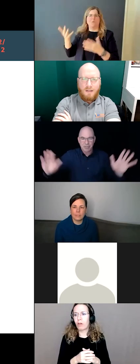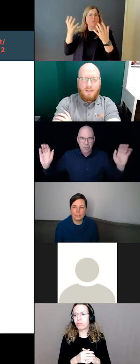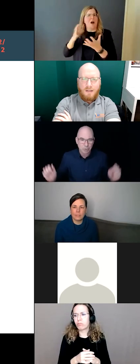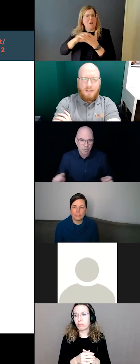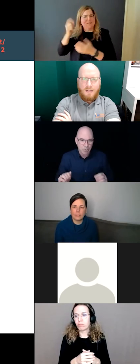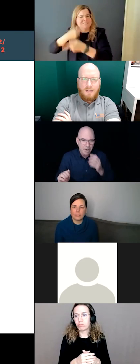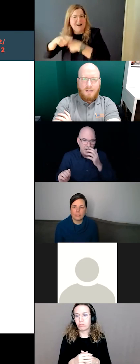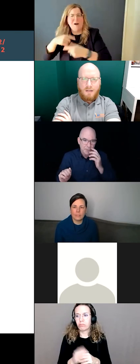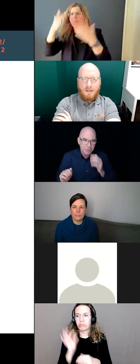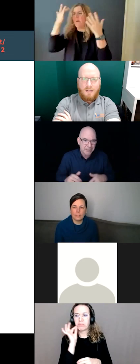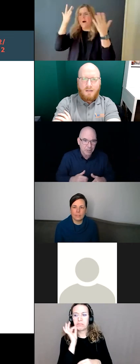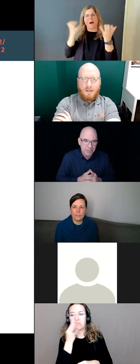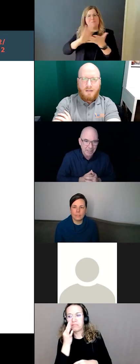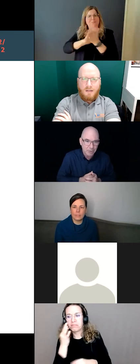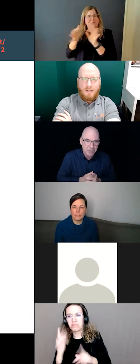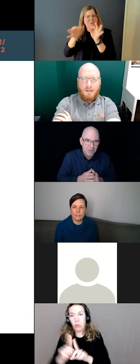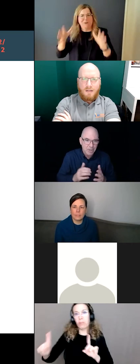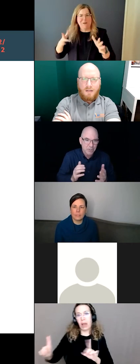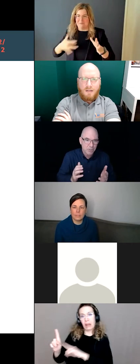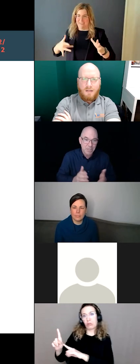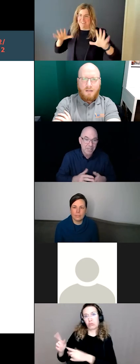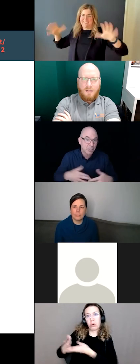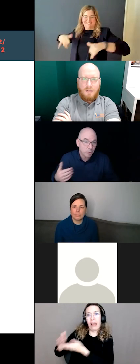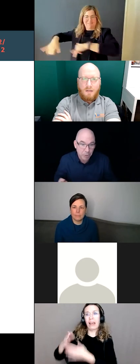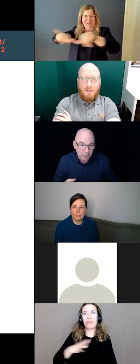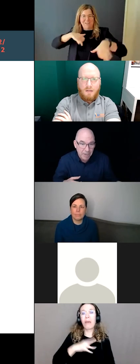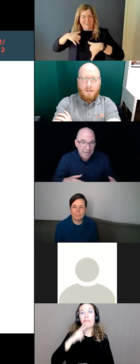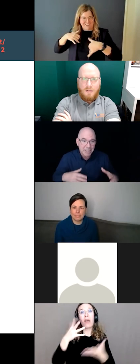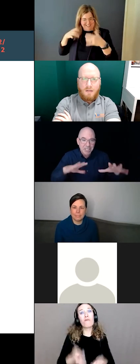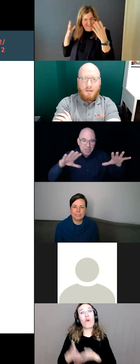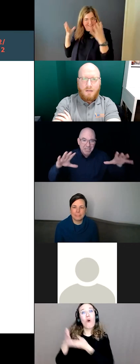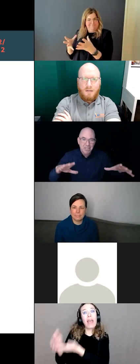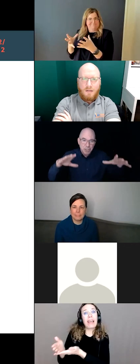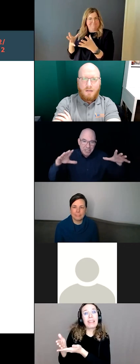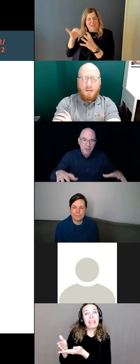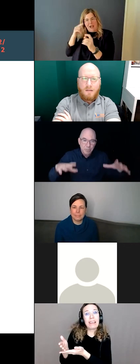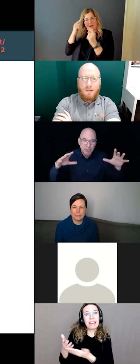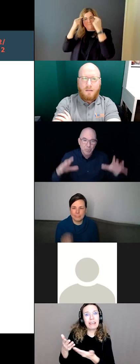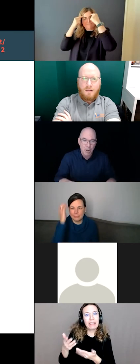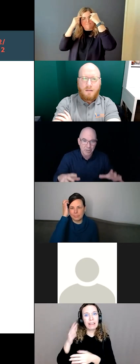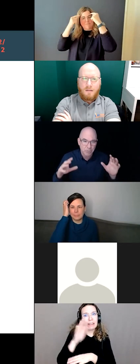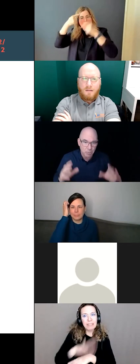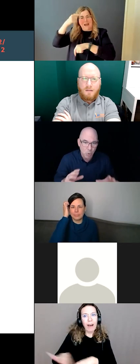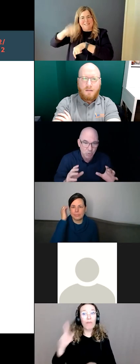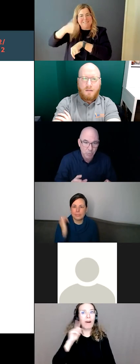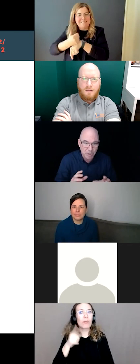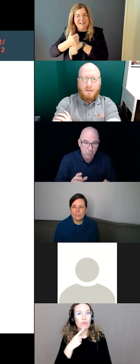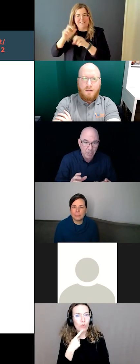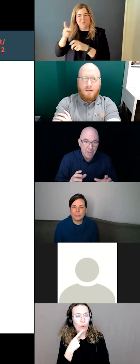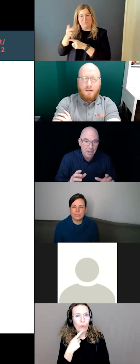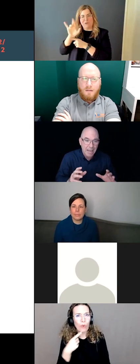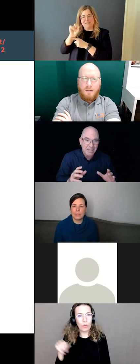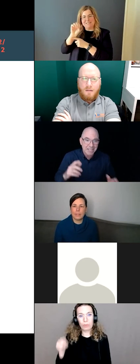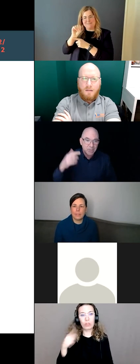commune, c'est qu'ils veulent aider les enfants qui sont sourds. Et ça, c'est la réponse générique pour